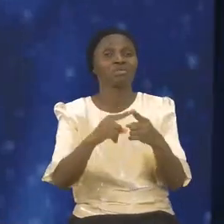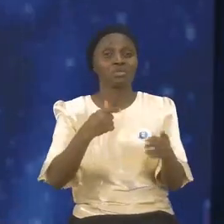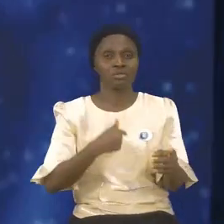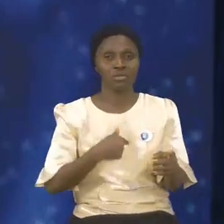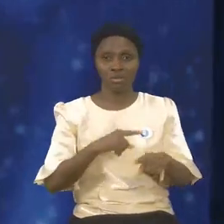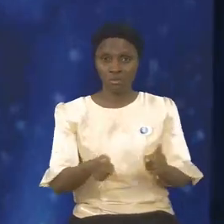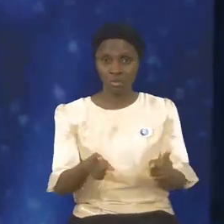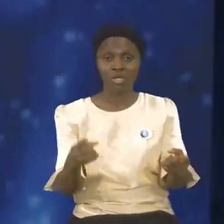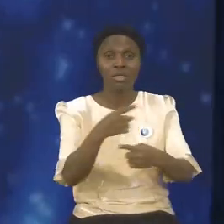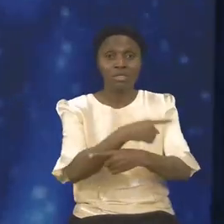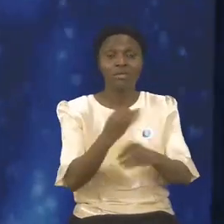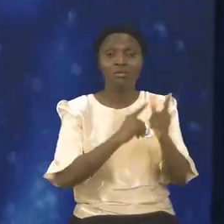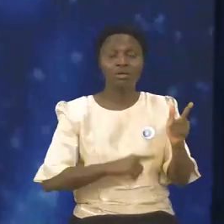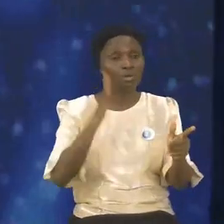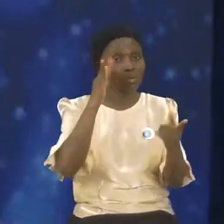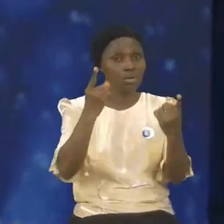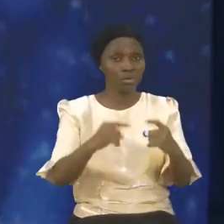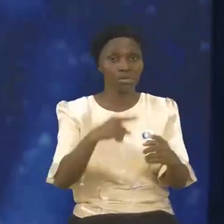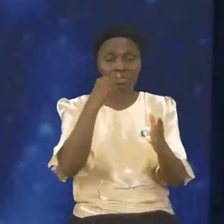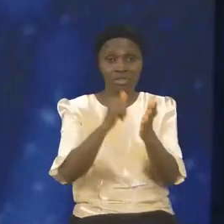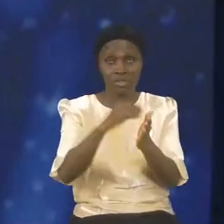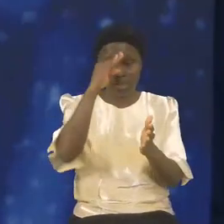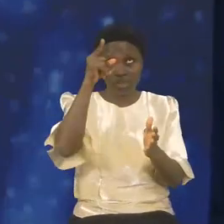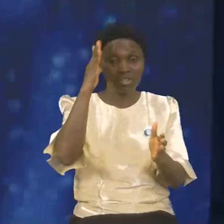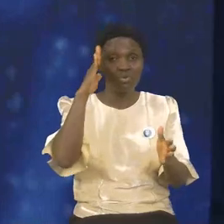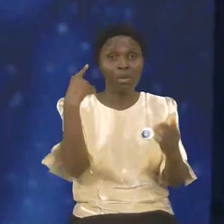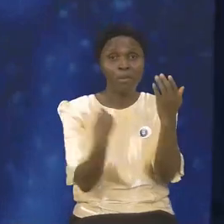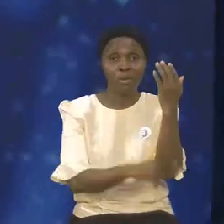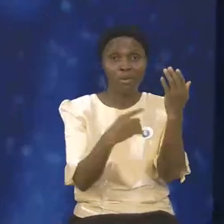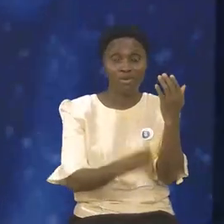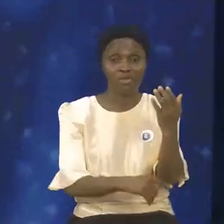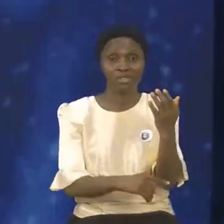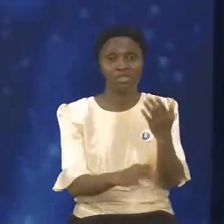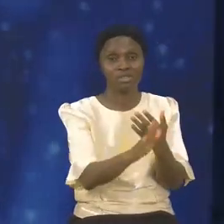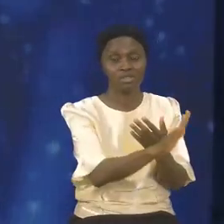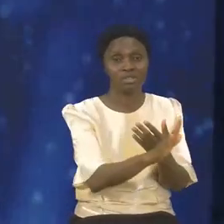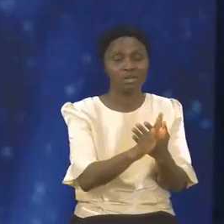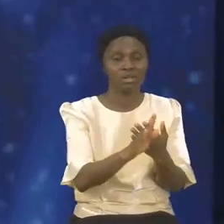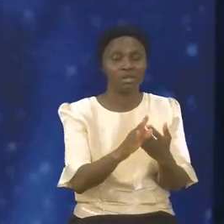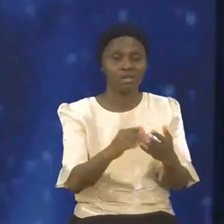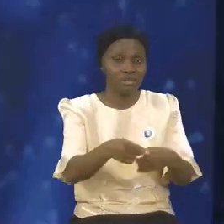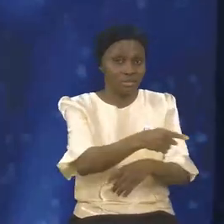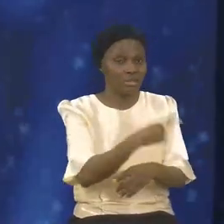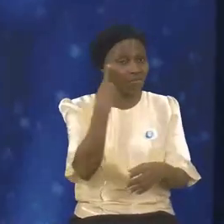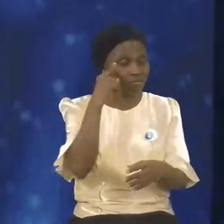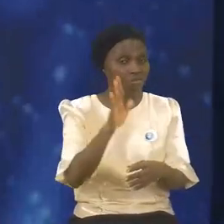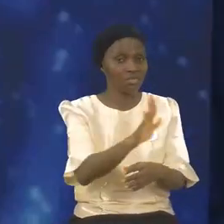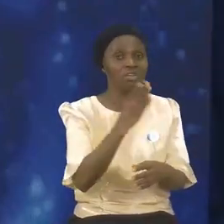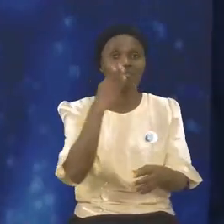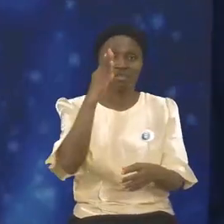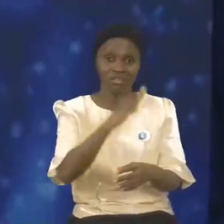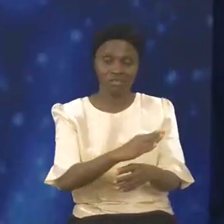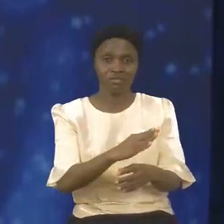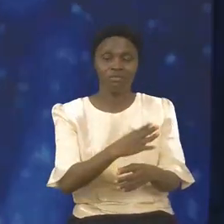je prierai le monde pour sa malice tu es méchant pour l'oeil iniquité je ferai